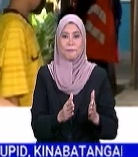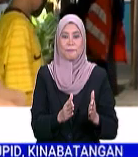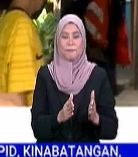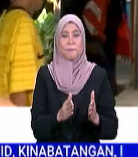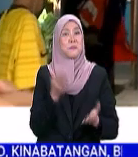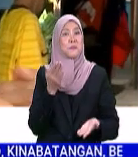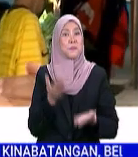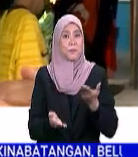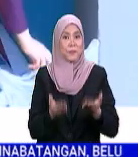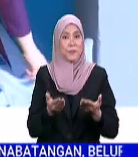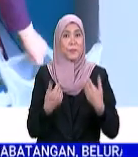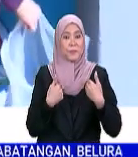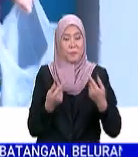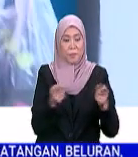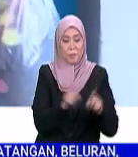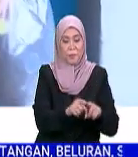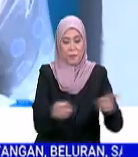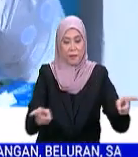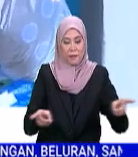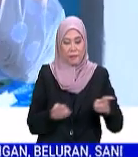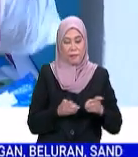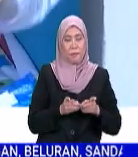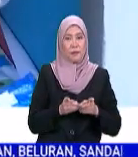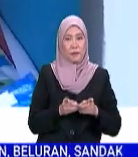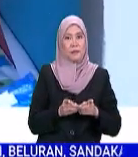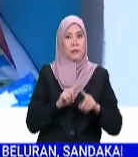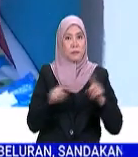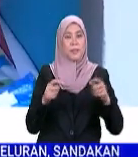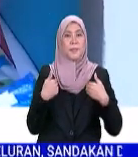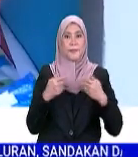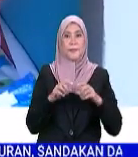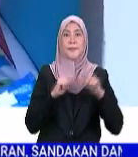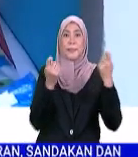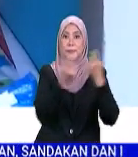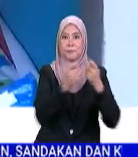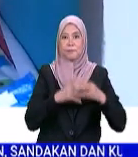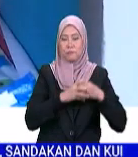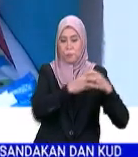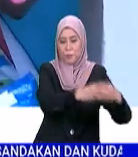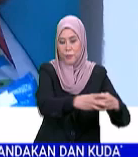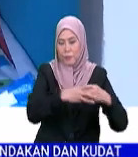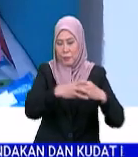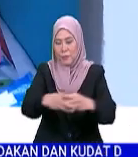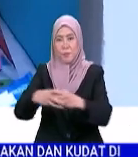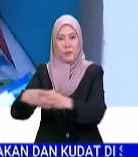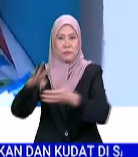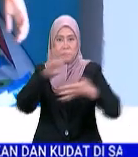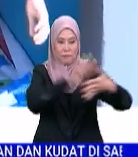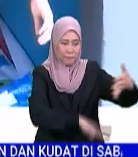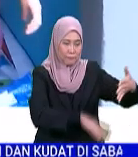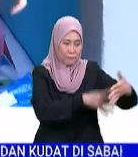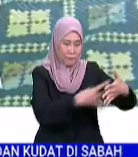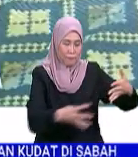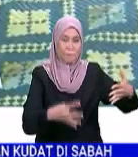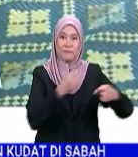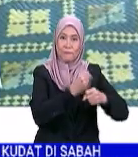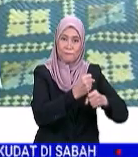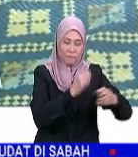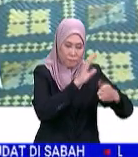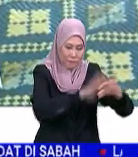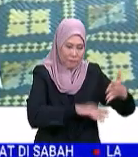walaupun mungkin berlaku di daerah-daerah yang tertentu, tapi kita akan turun dalam tim tuan-puan. Jadi kita atur gerak kerja kita, mana bagi